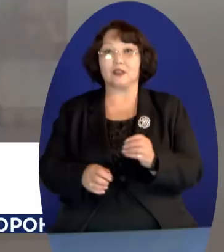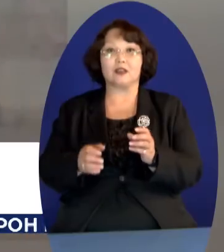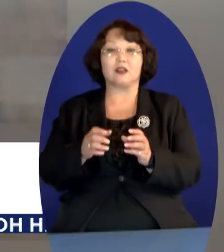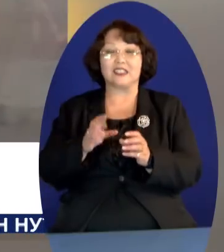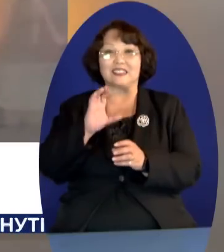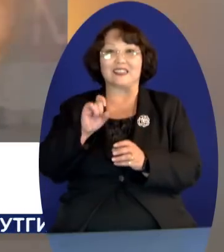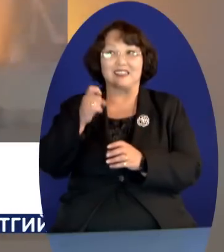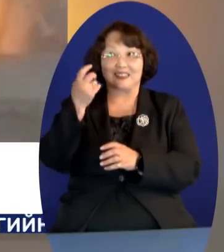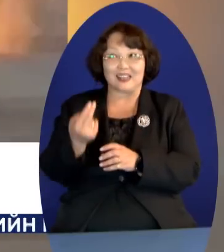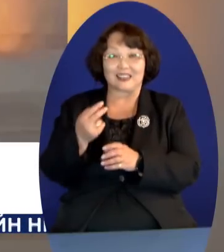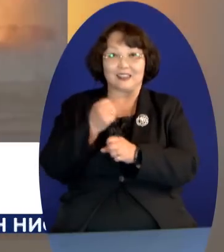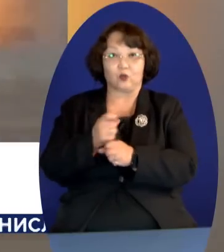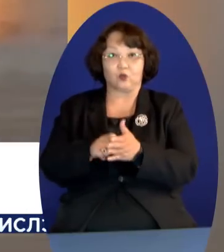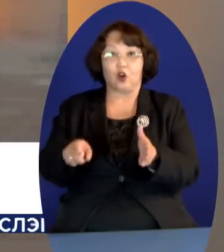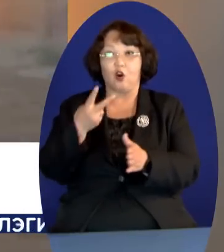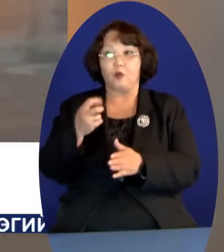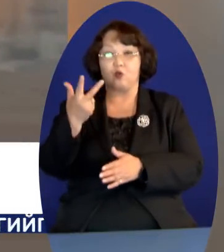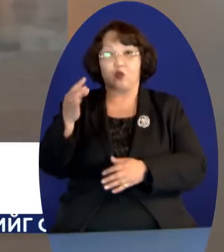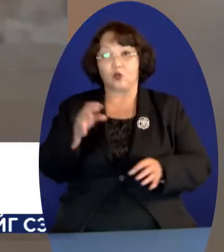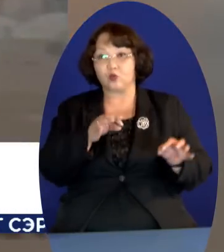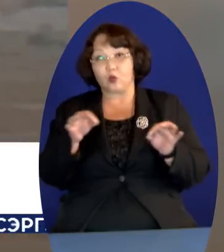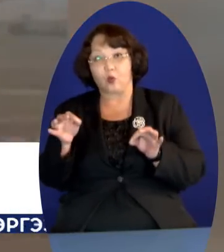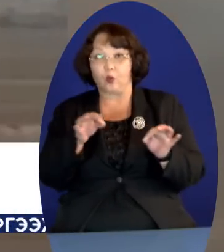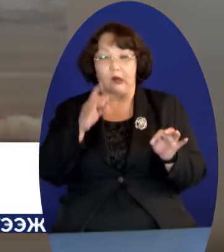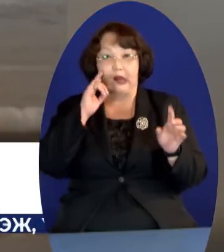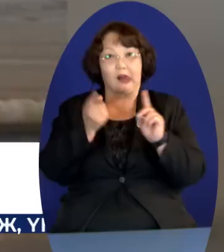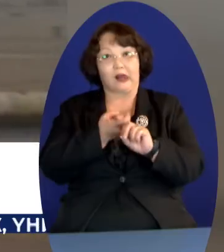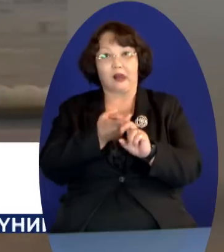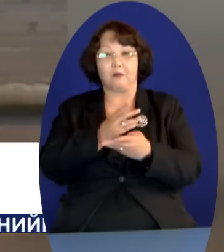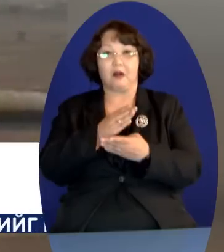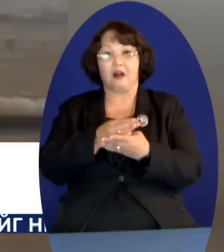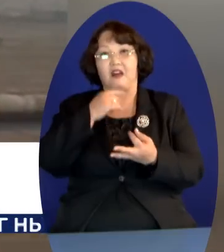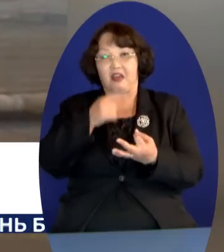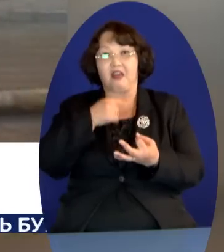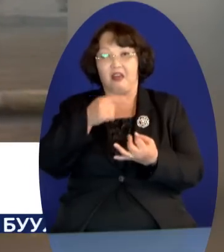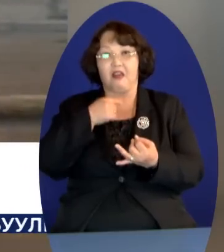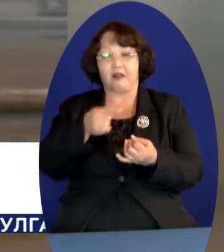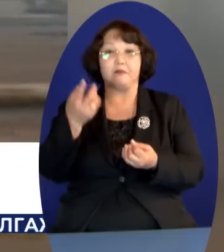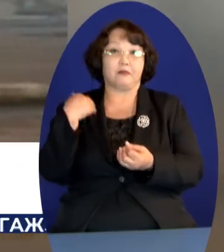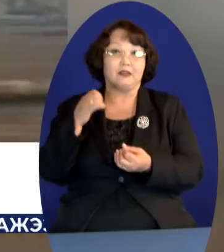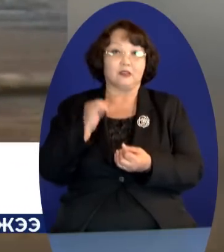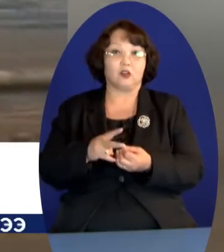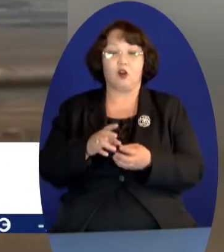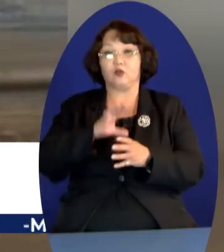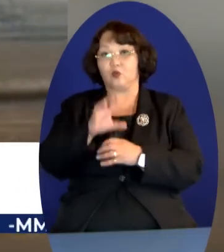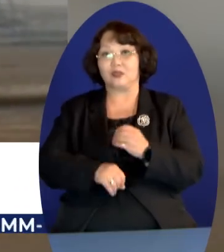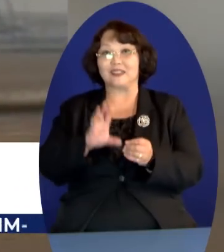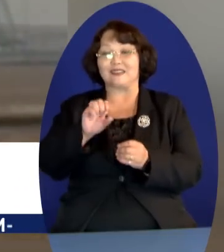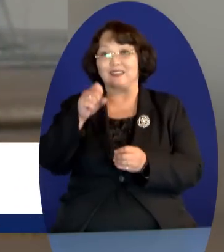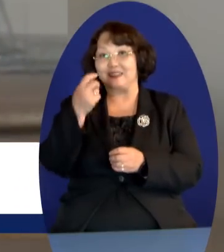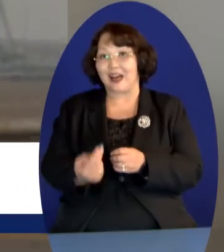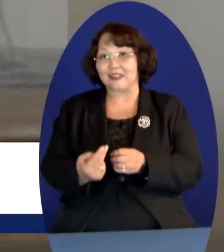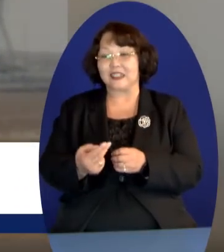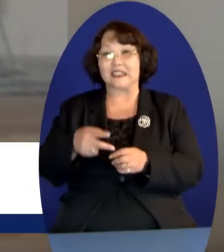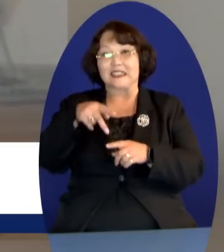станцад ажиллах хугацаагаа 2030 он хүртэл сунгах хэсэгтээр эргэлзэж байгаагаа хэд хэдэн удаа илэрхийлж байжээ. Тухайлбал олон улсын сансрын станцад